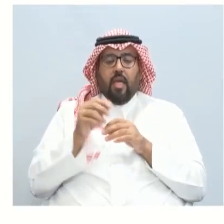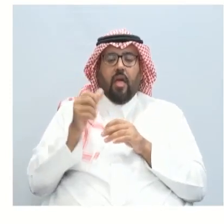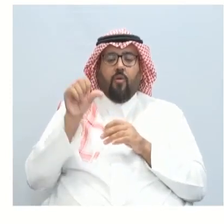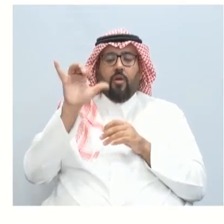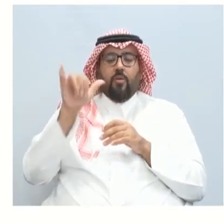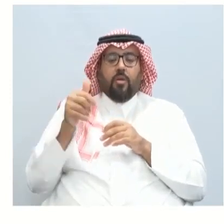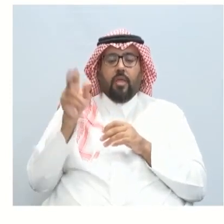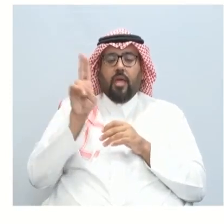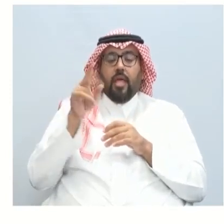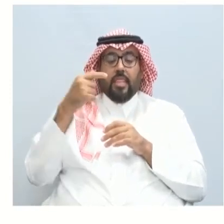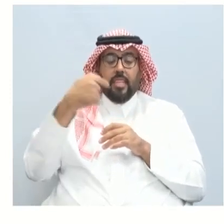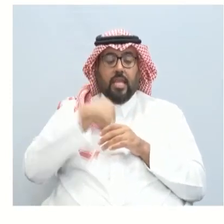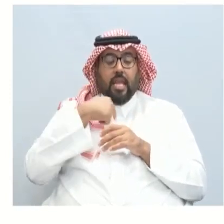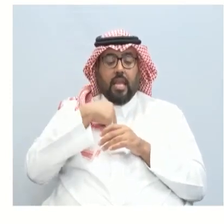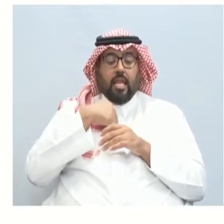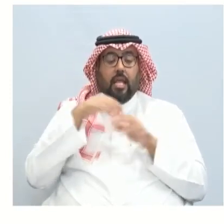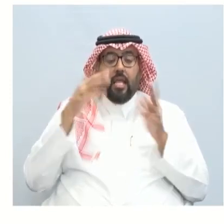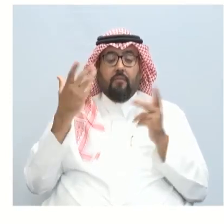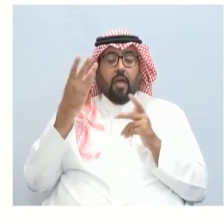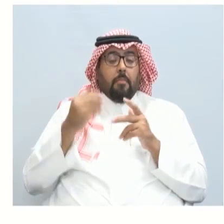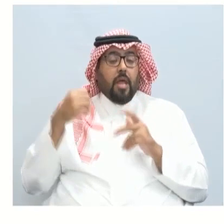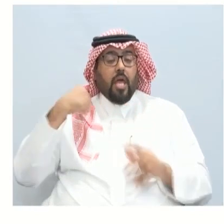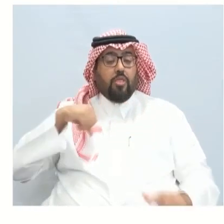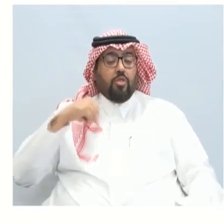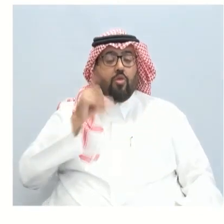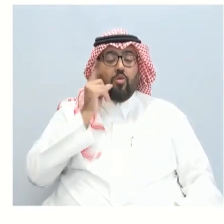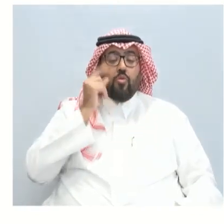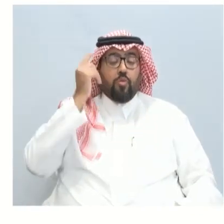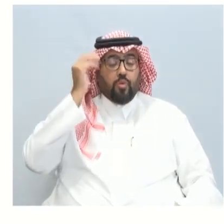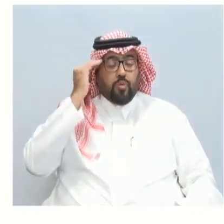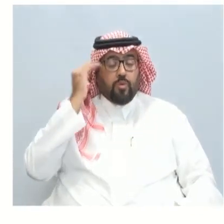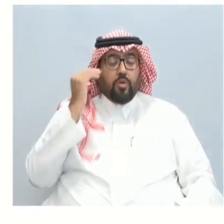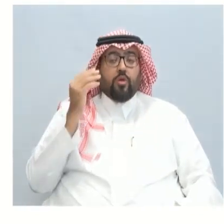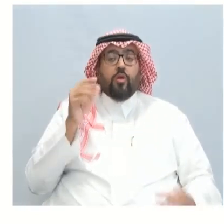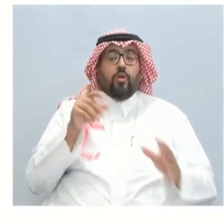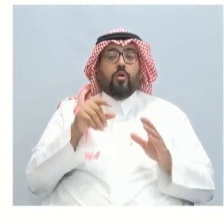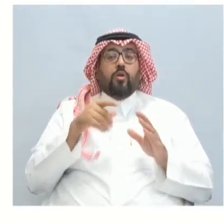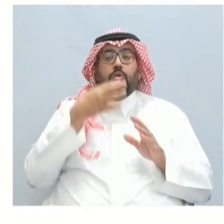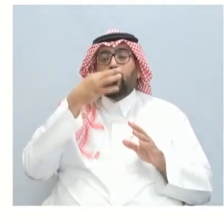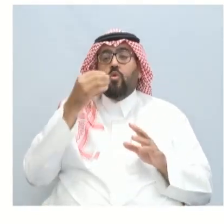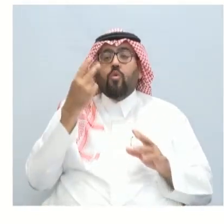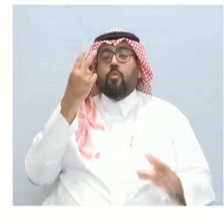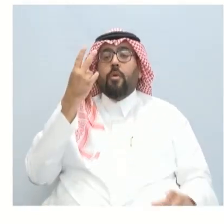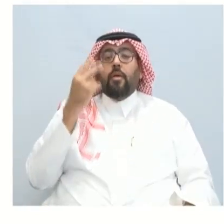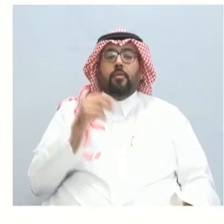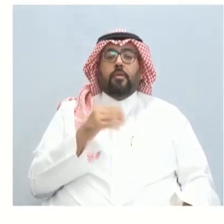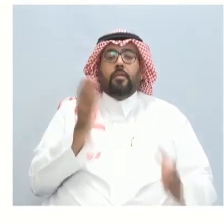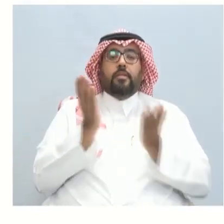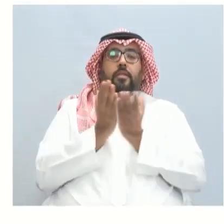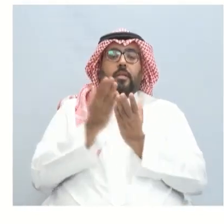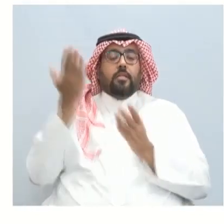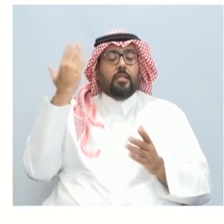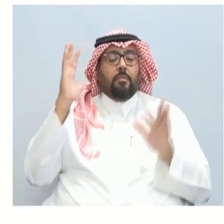اولوياتنا ابنائي وبنات الطلاب هناك اسلوبين اخذناها في الدرس السابق ما هي